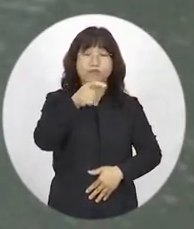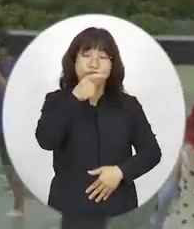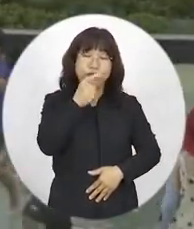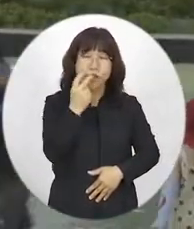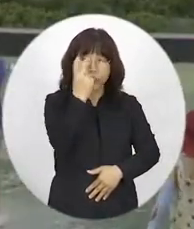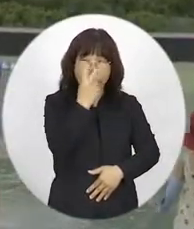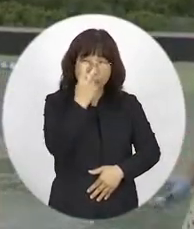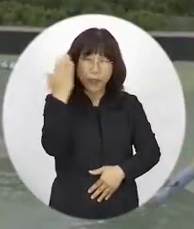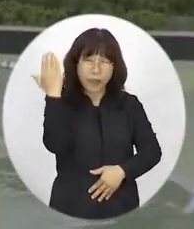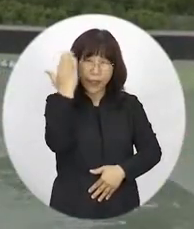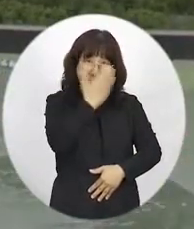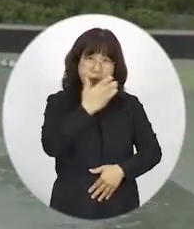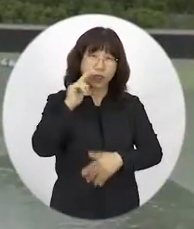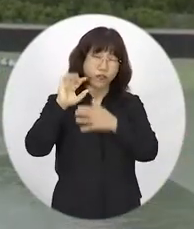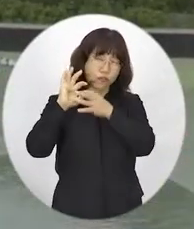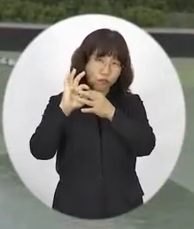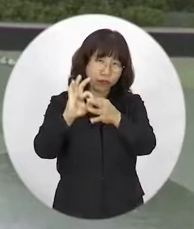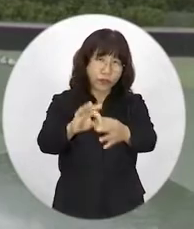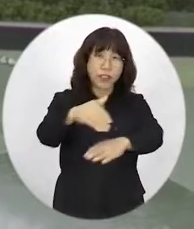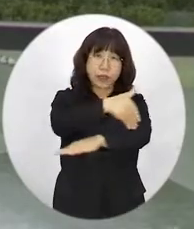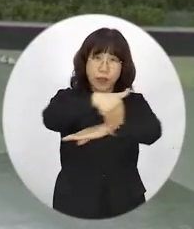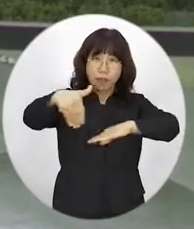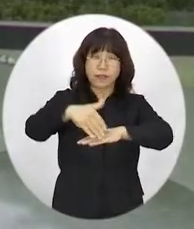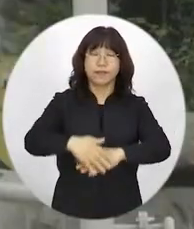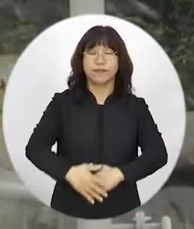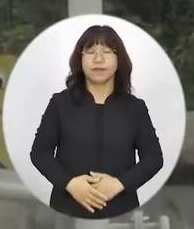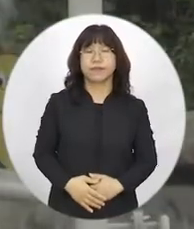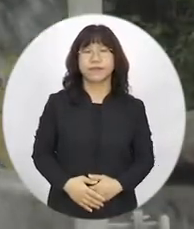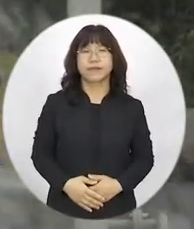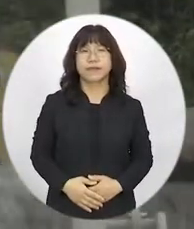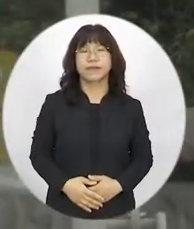통해 깨끗한 수질을 유지해 나갈 계획입니다.